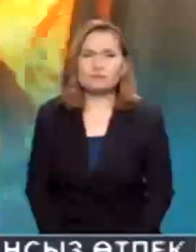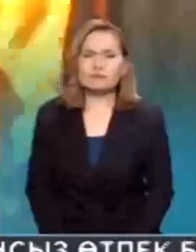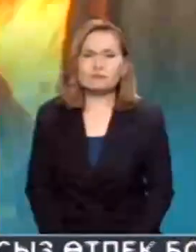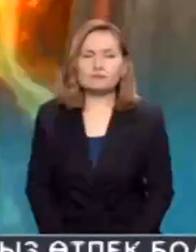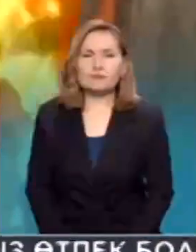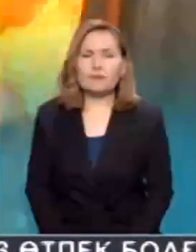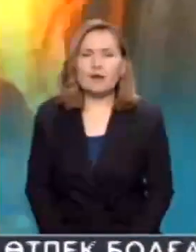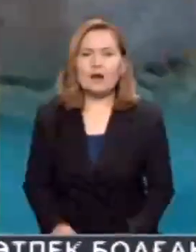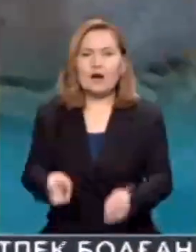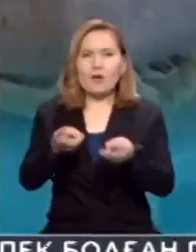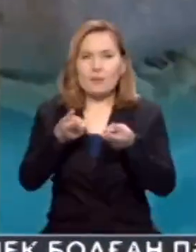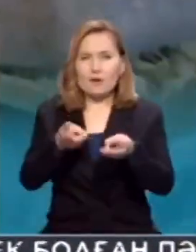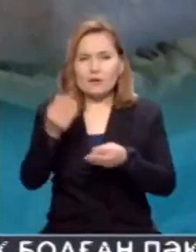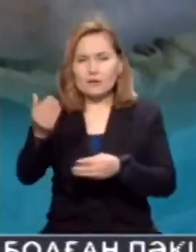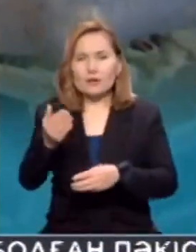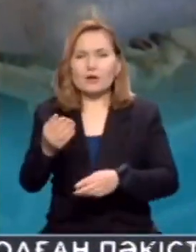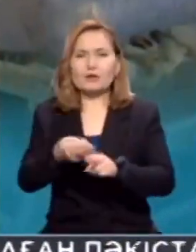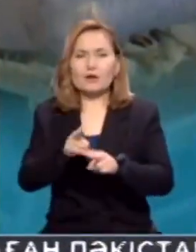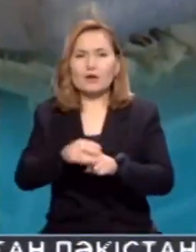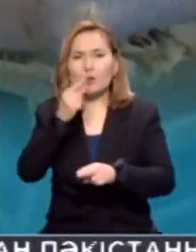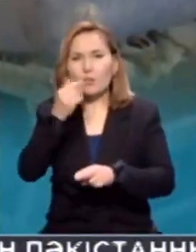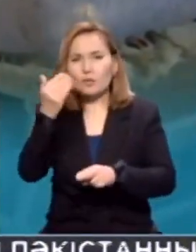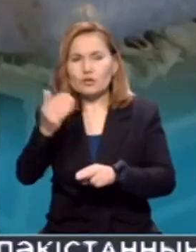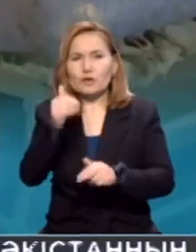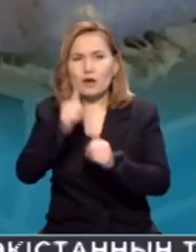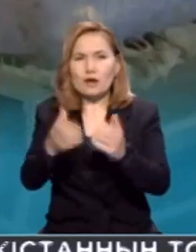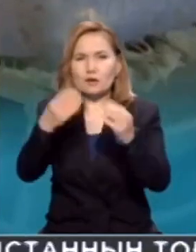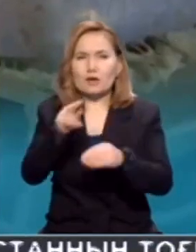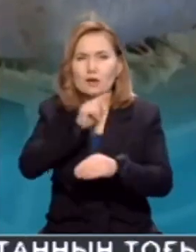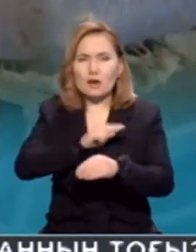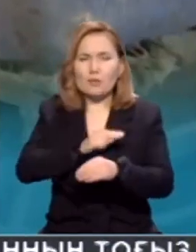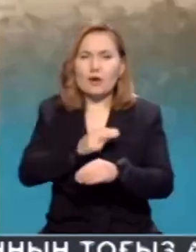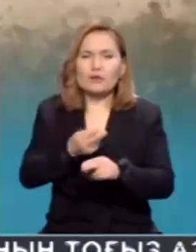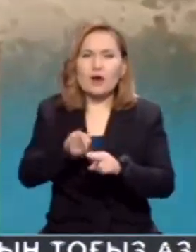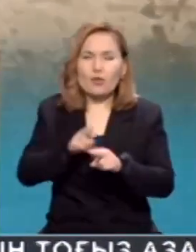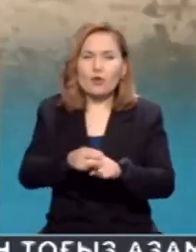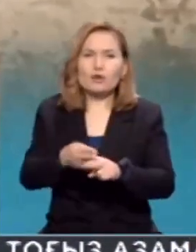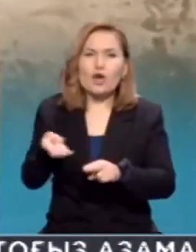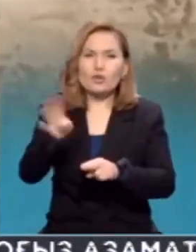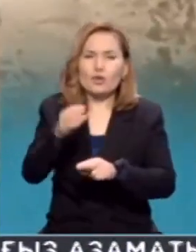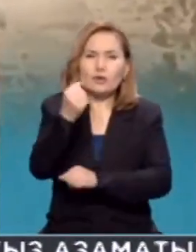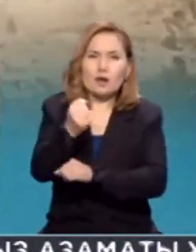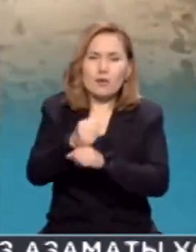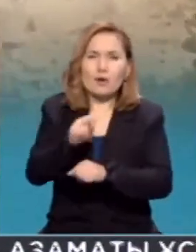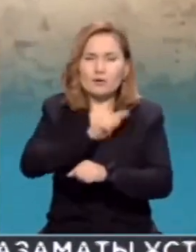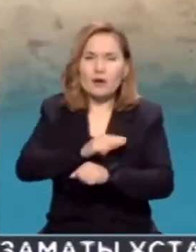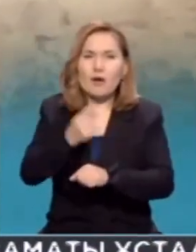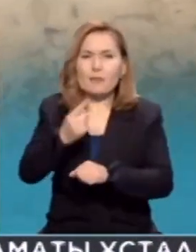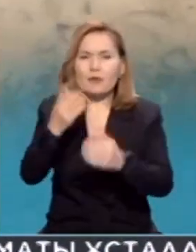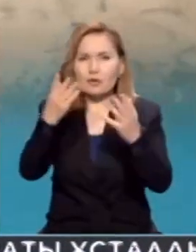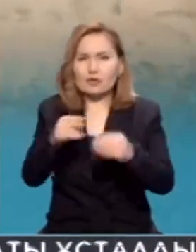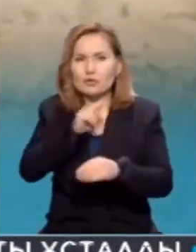Шоқ көсіп жүзін жалынға аттаған жігіт ағасы Дәулет Ахметбеков осындағы 4 от жағушының бірі бір тәулік жұмыс істеп, 3 тәулік